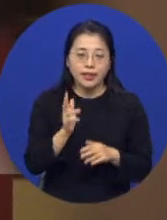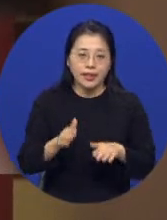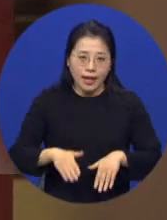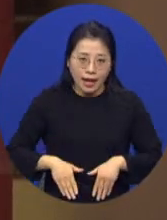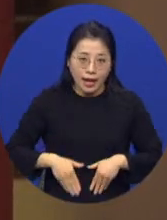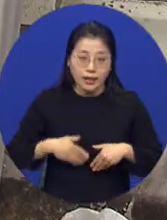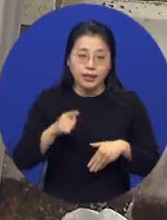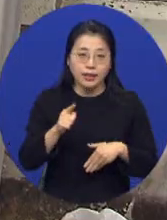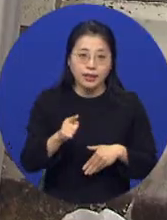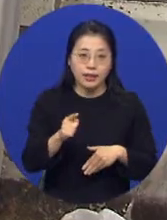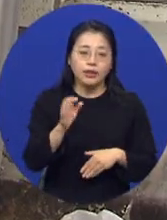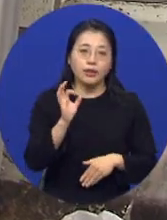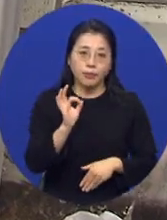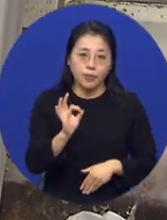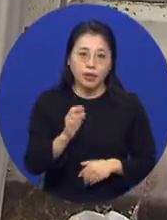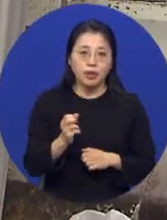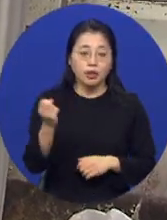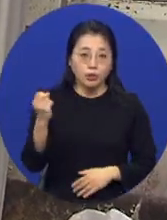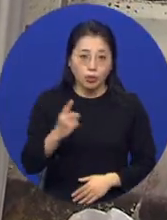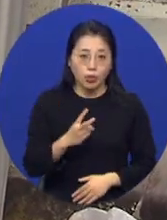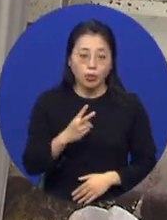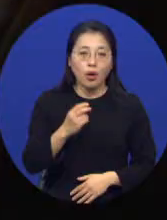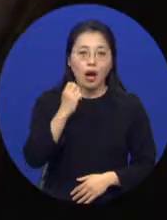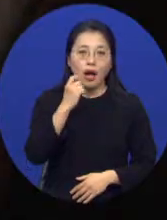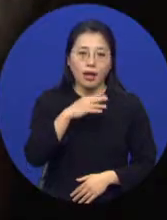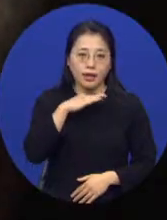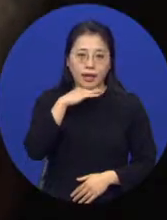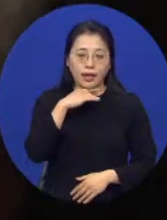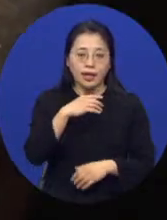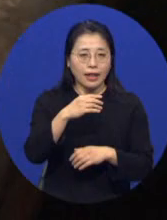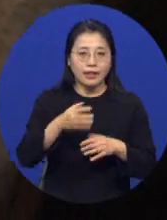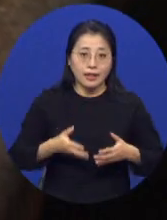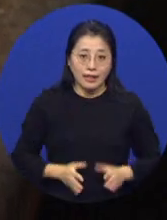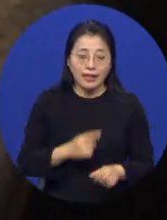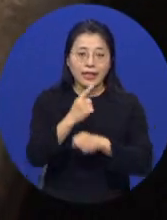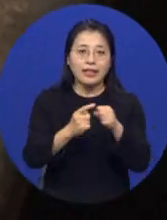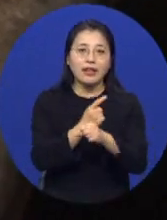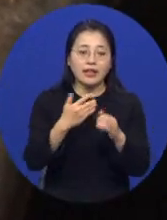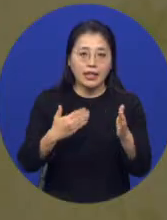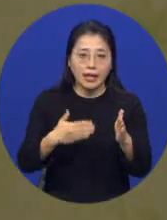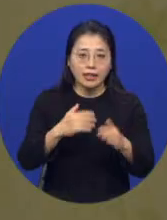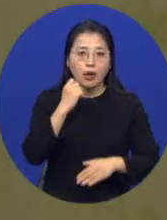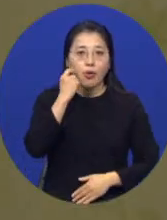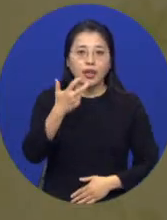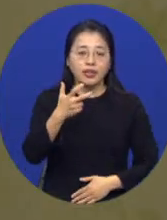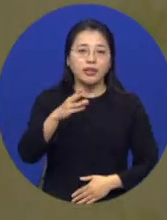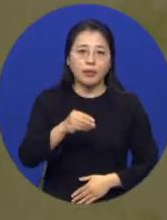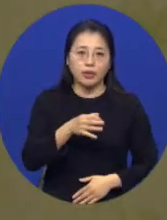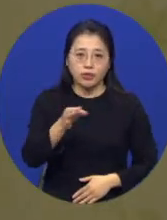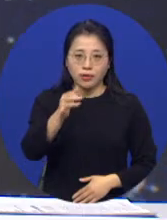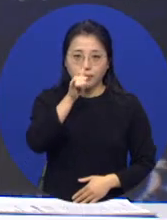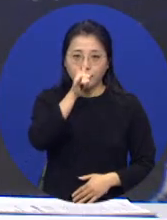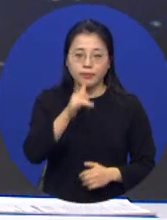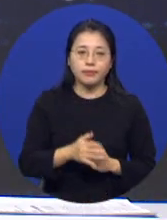만 영세아동 부모에게 월 70만원 등 부모 급여가 지급됩니다